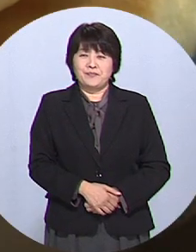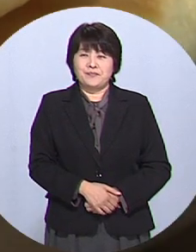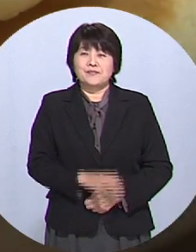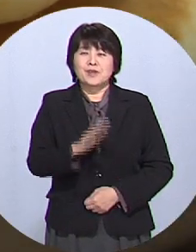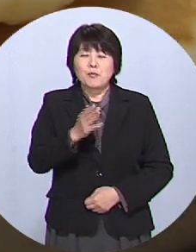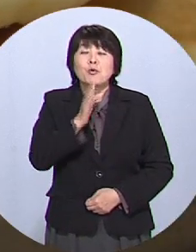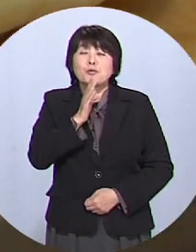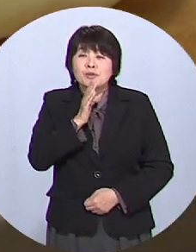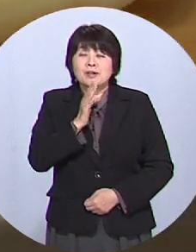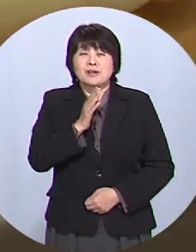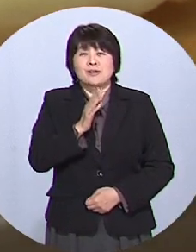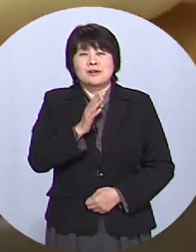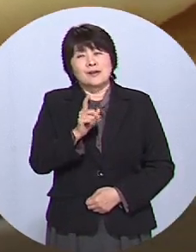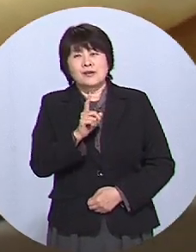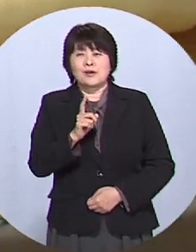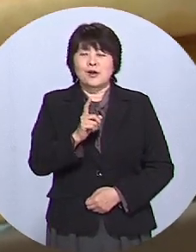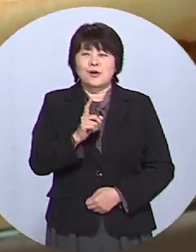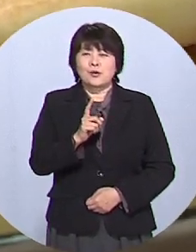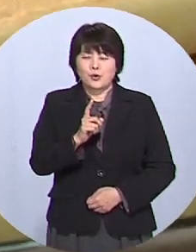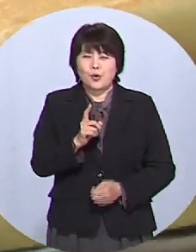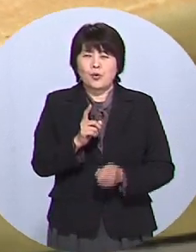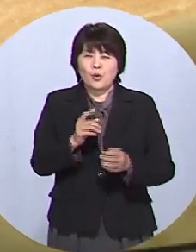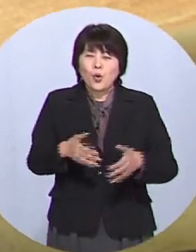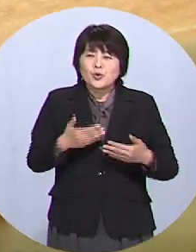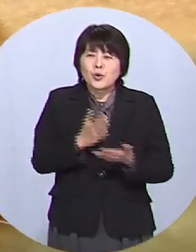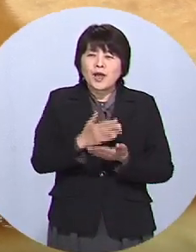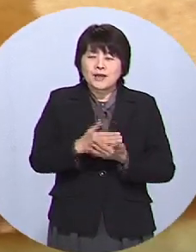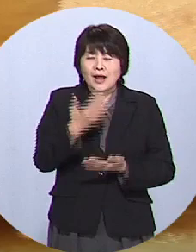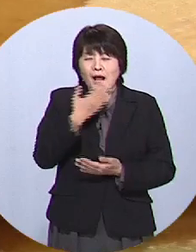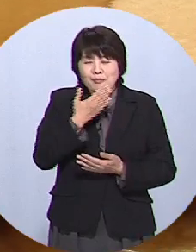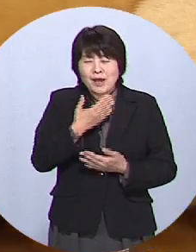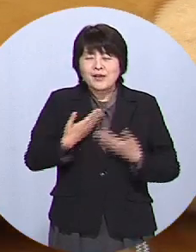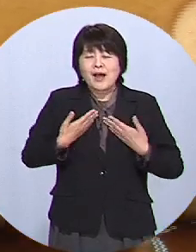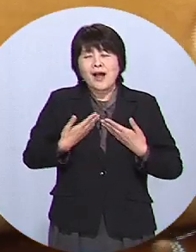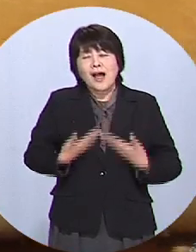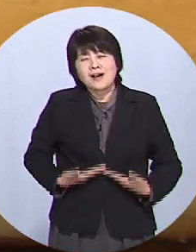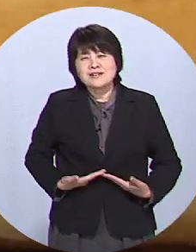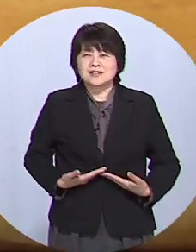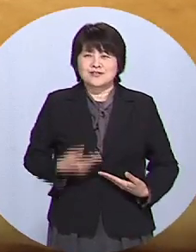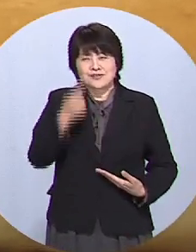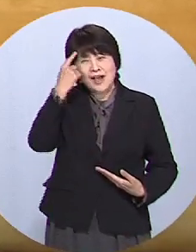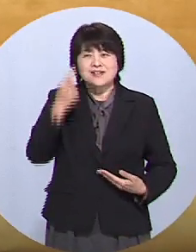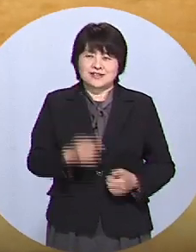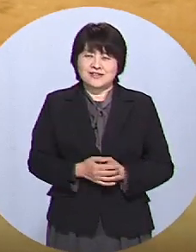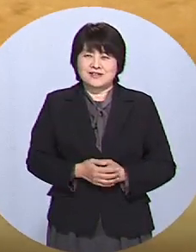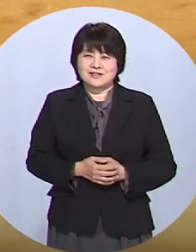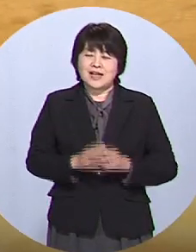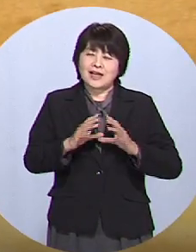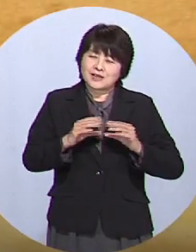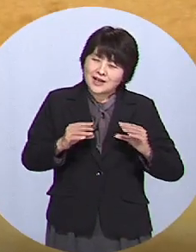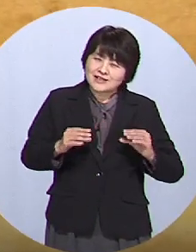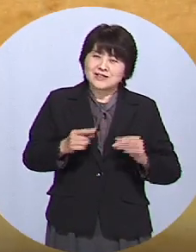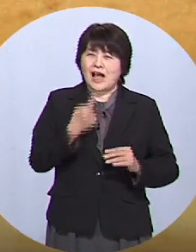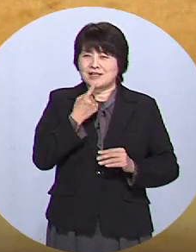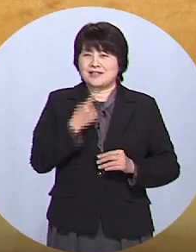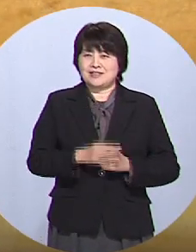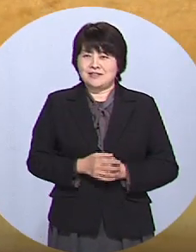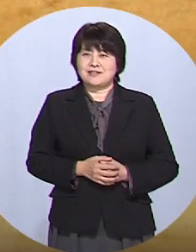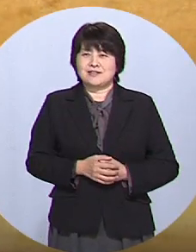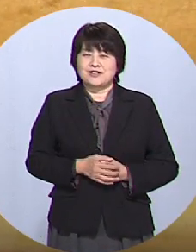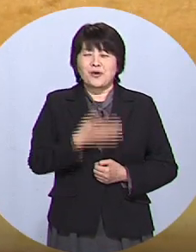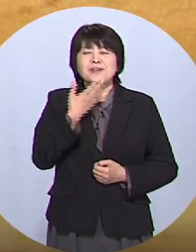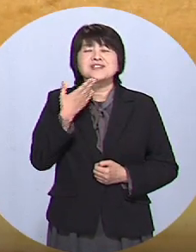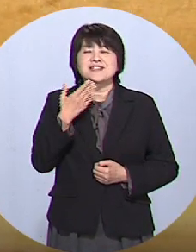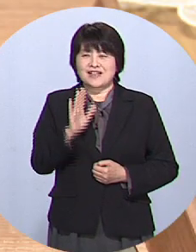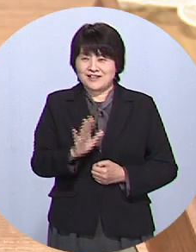でも本当に何だろう、このホットケーキの甘さが安心する味で優しい味です。美味しいです